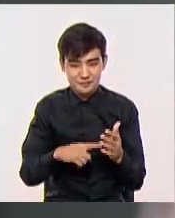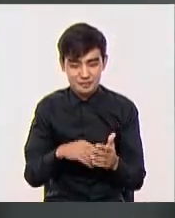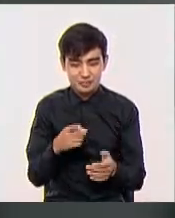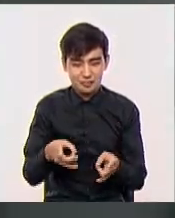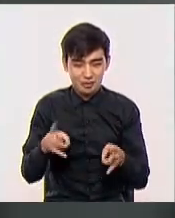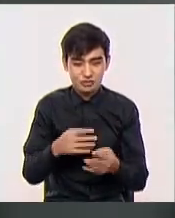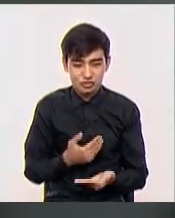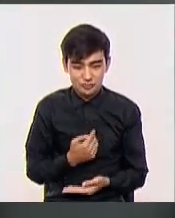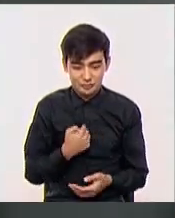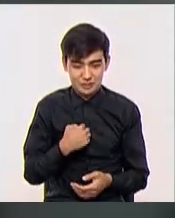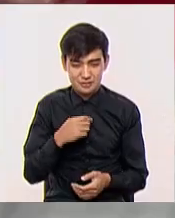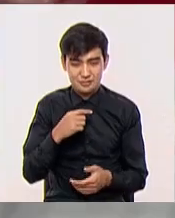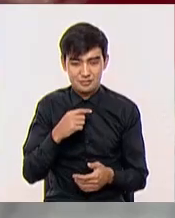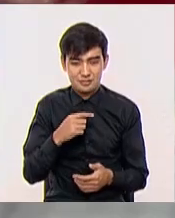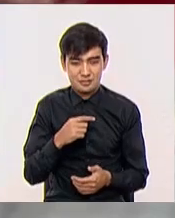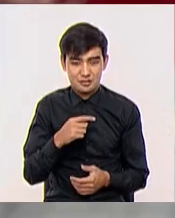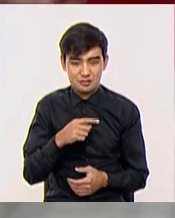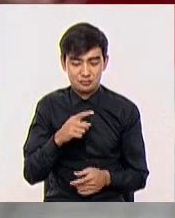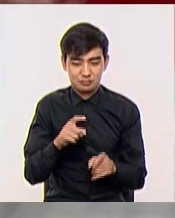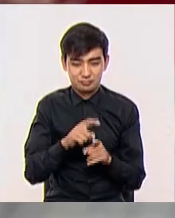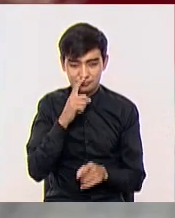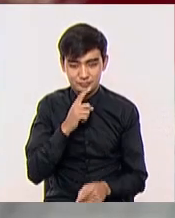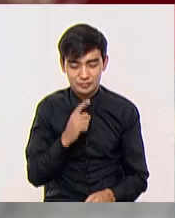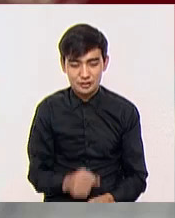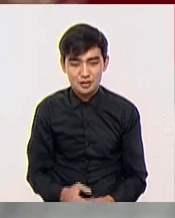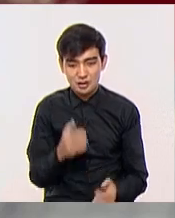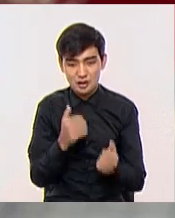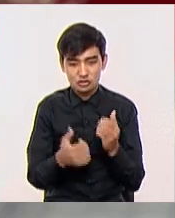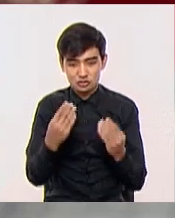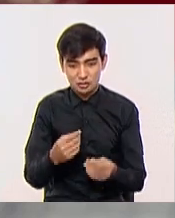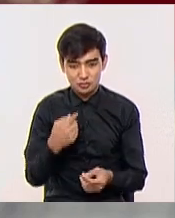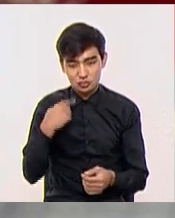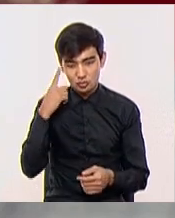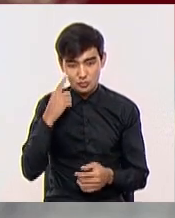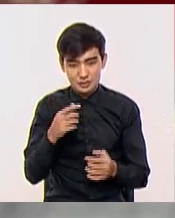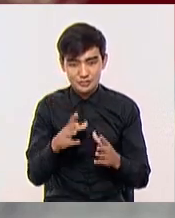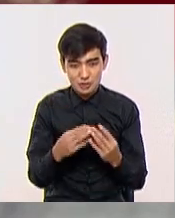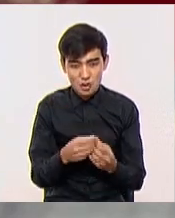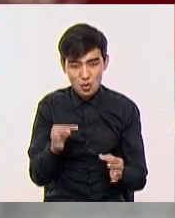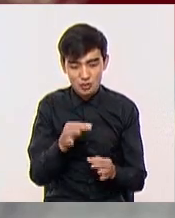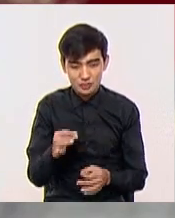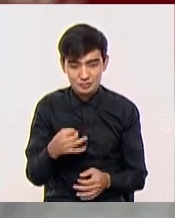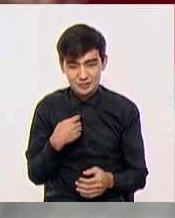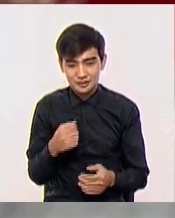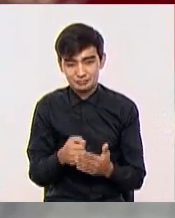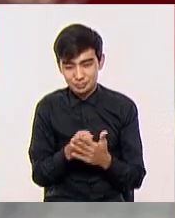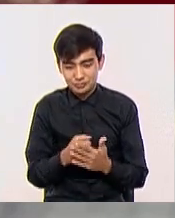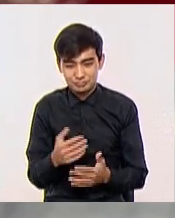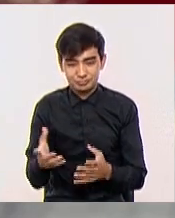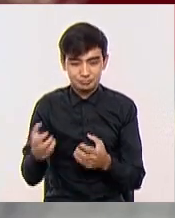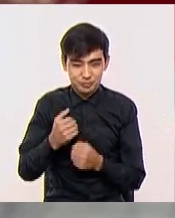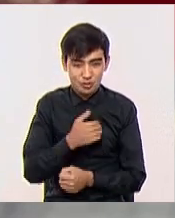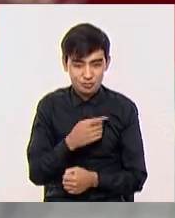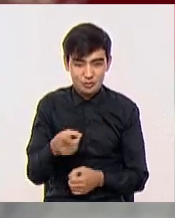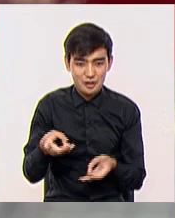останутся в живых iphone каждый день думаю о семи и пытаюсь найти какой-то способ вытащить их оттуда потому что